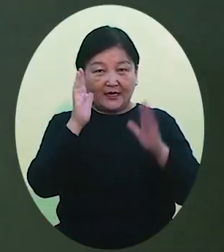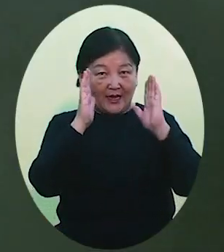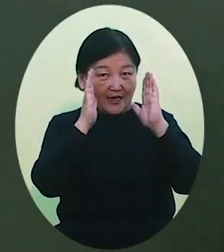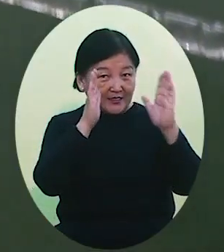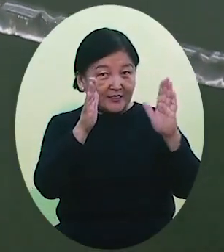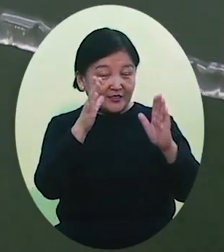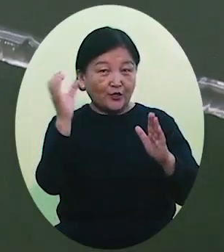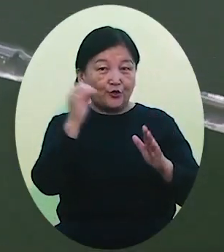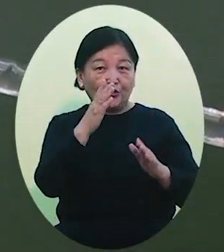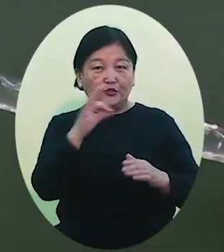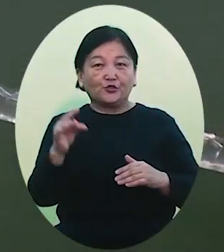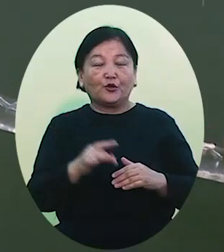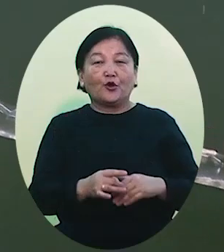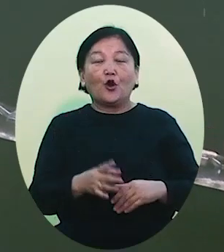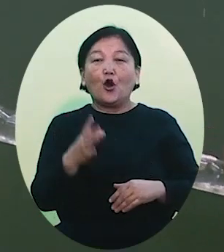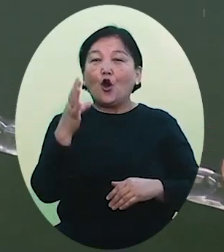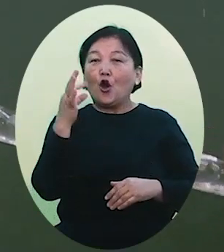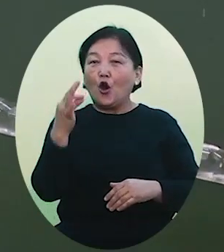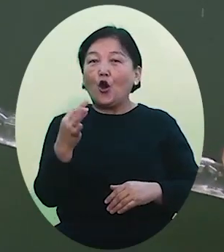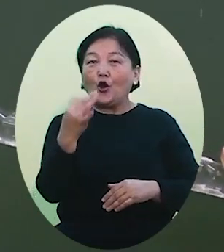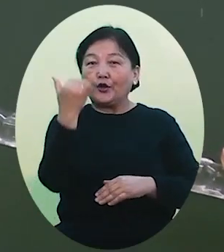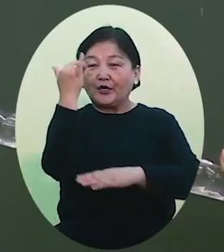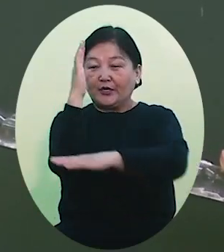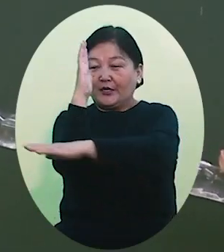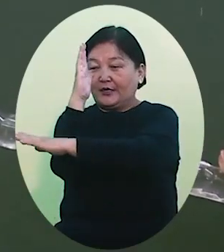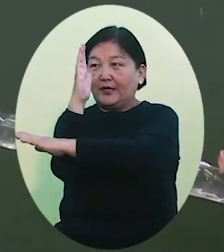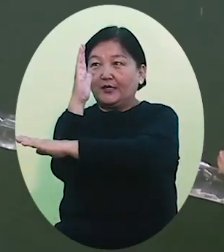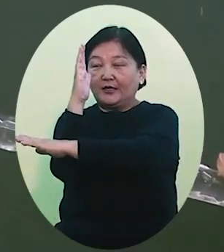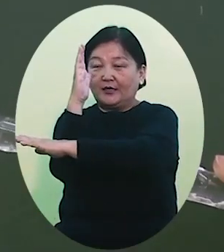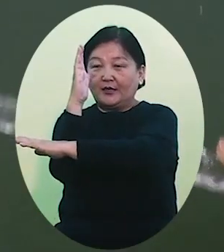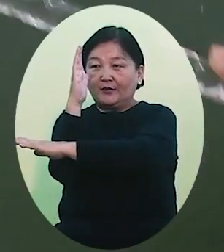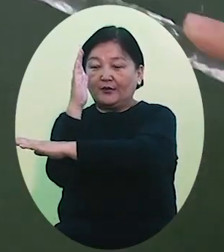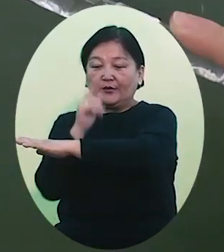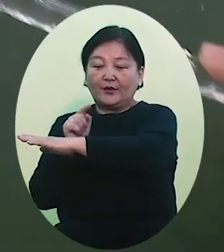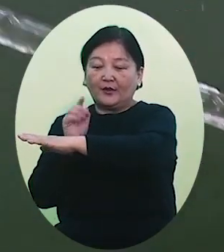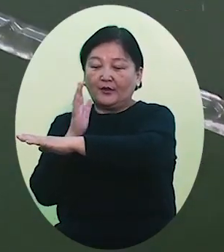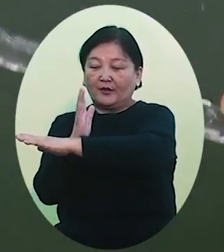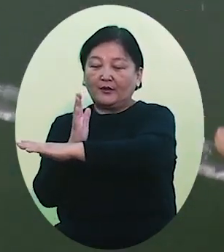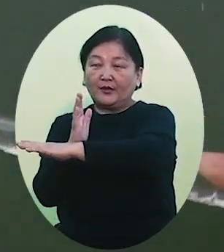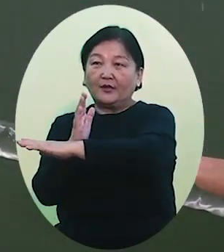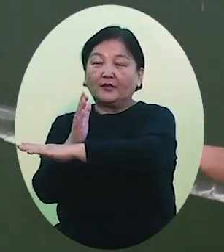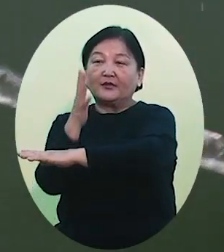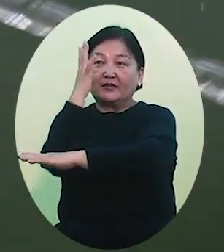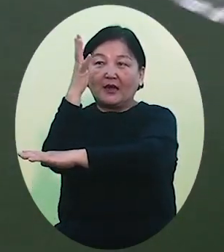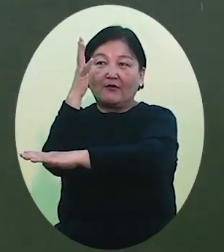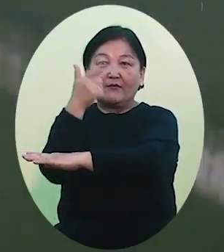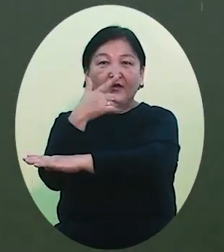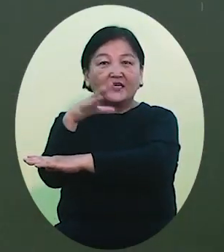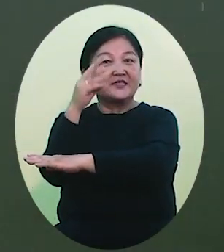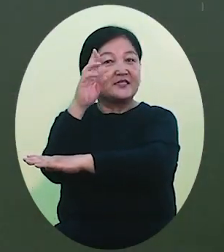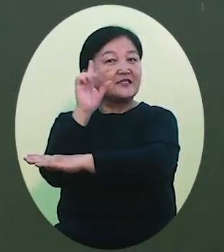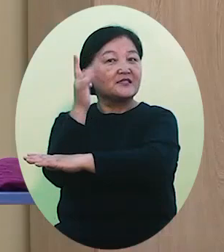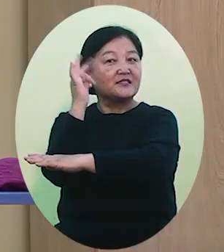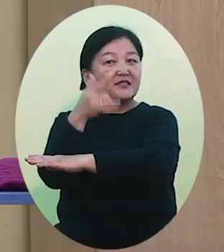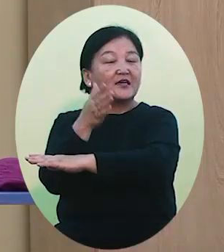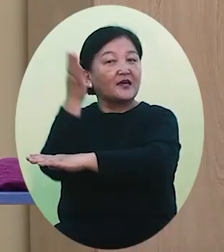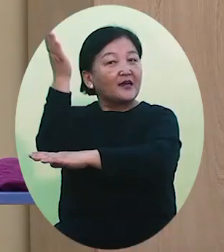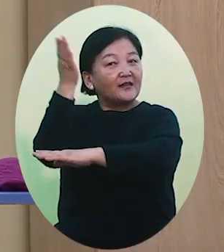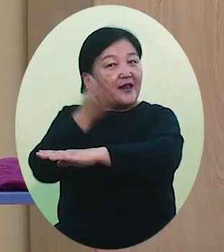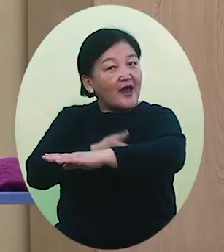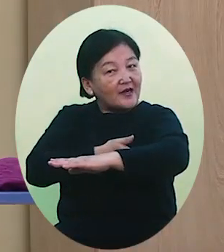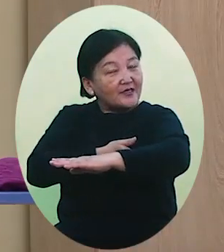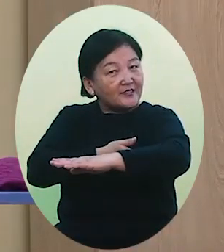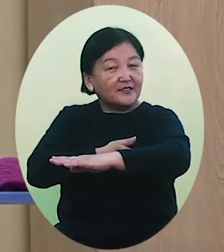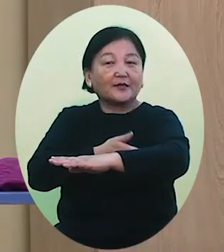тэгвэл бидний ажигласан ёсоор энэ o-y тэнхлэгийн 5 гэсэн цэгийг дайрсан